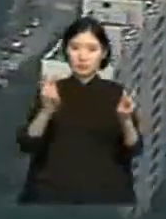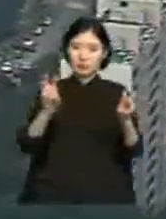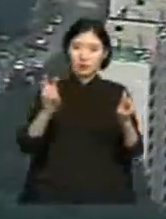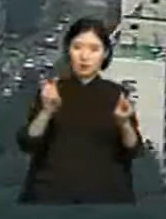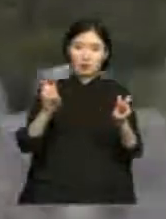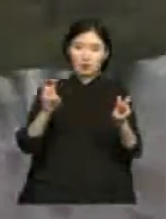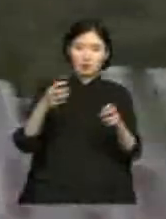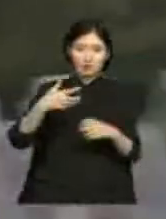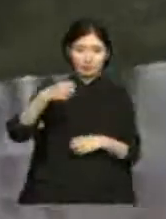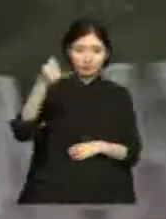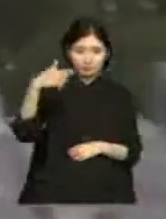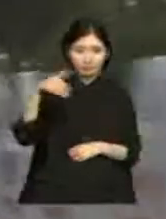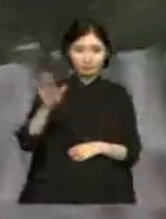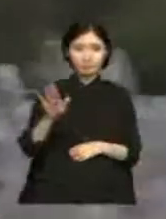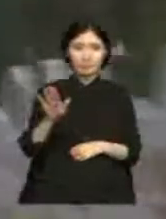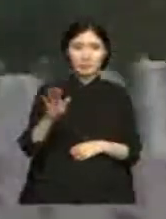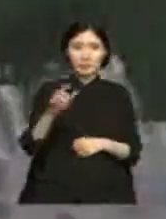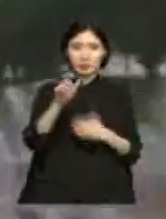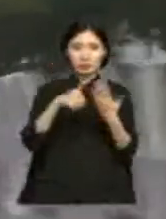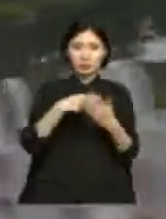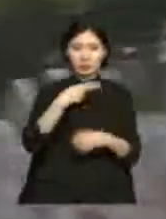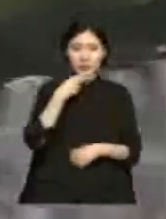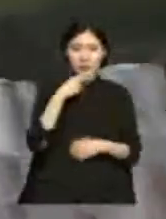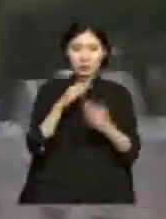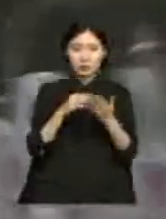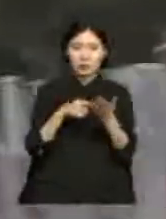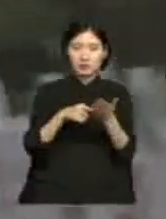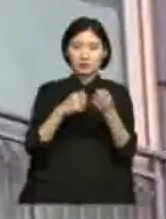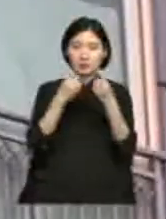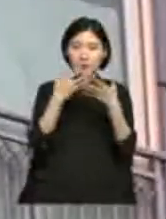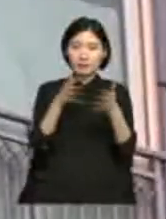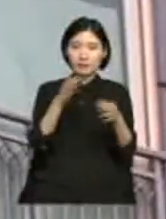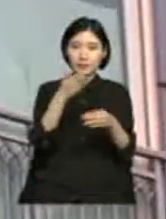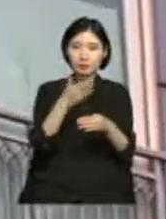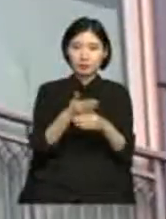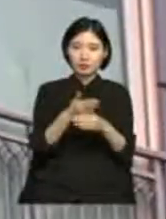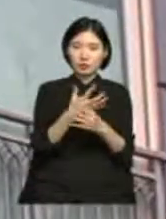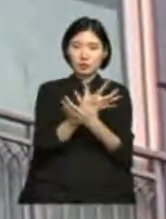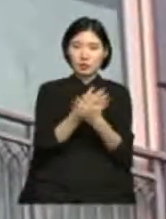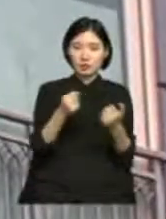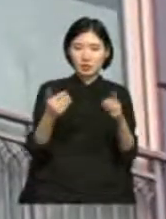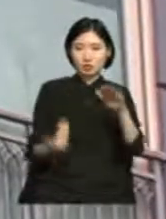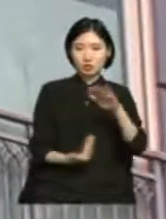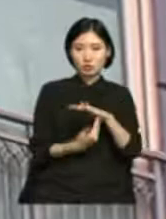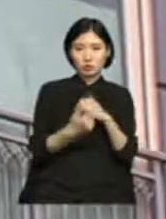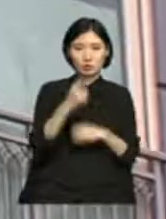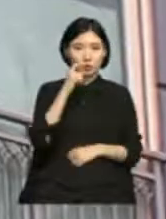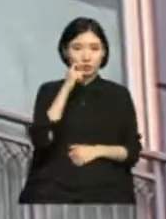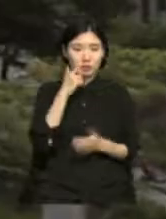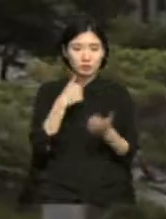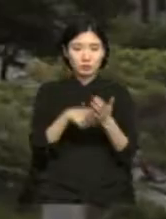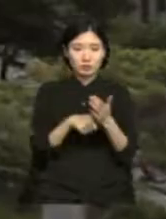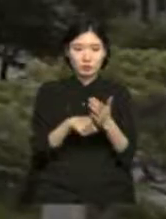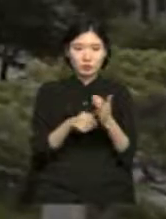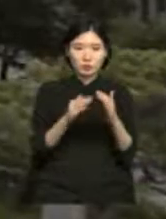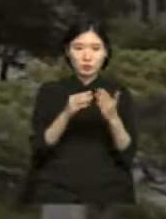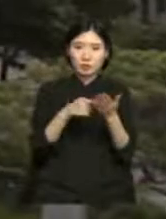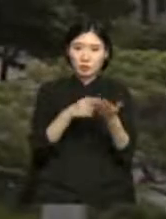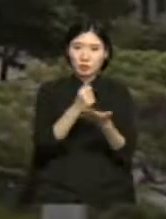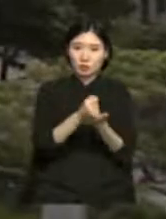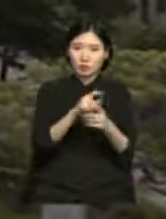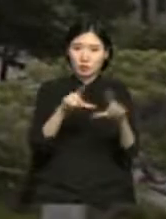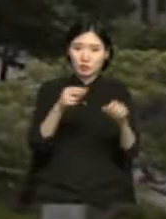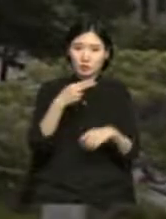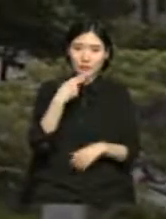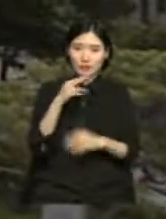분석됐습니다. 무순위 청약 아파트는 새 아파트 중에서 계약이 이뤄지지 못한 물량으로 청약 통장이 없거나